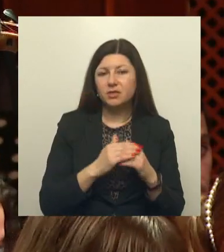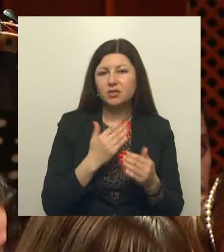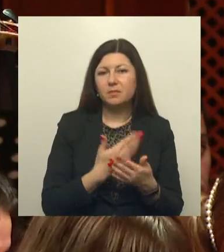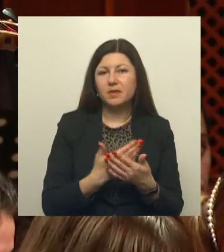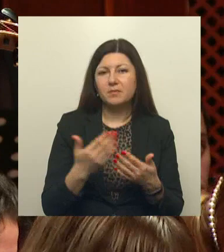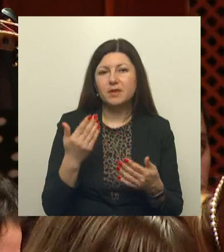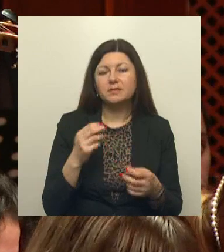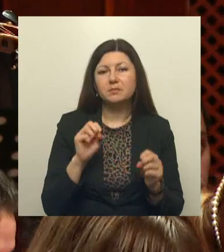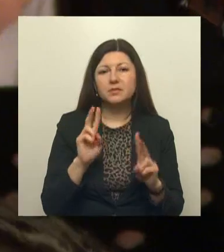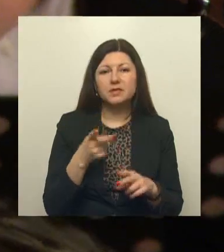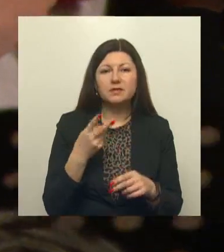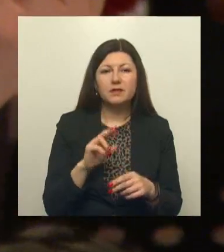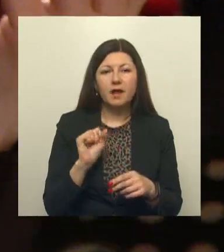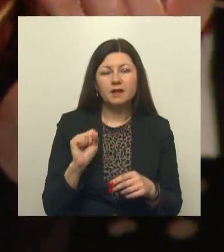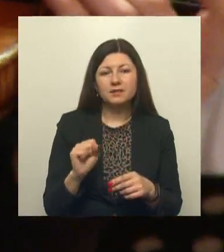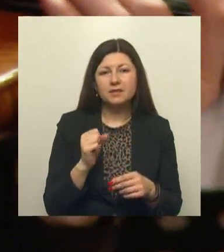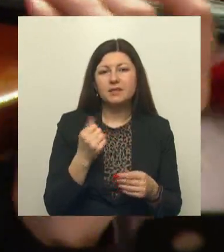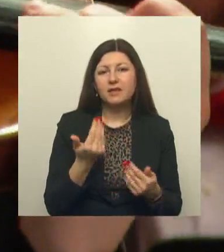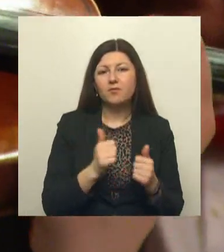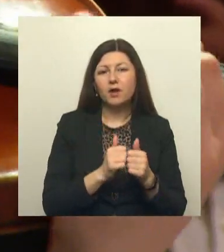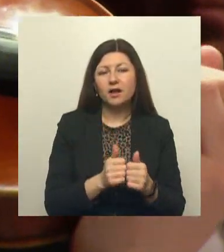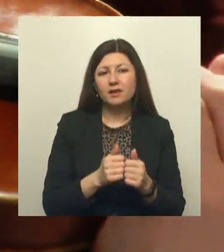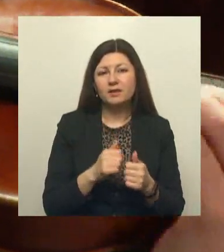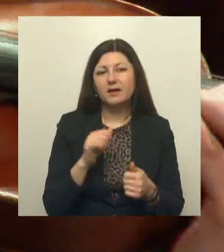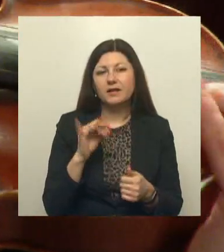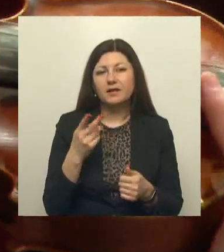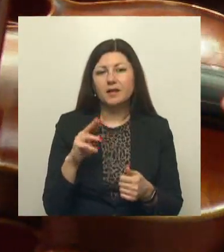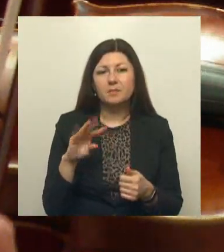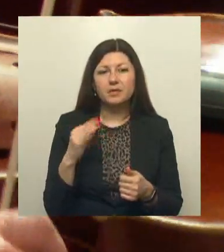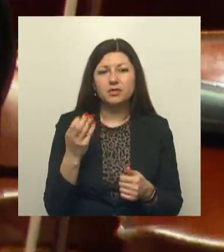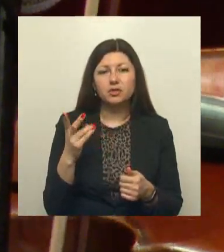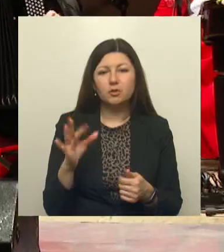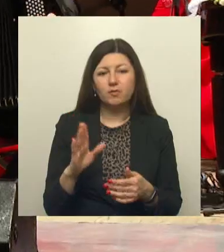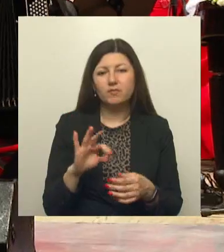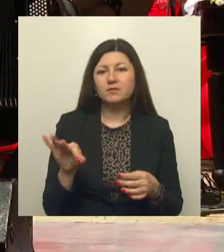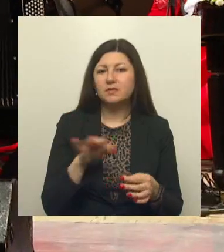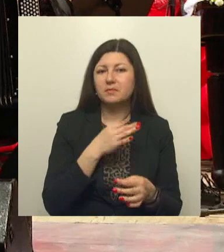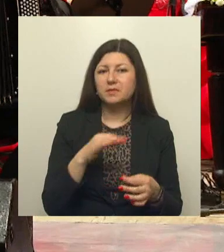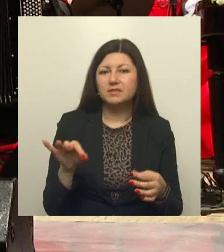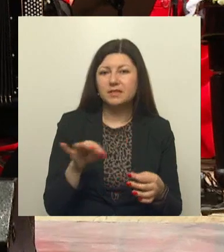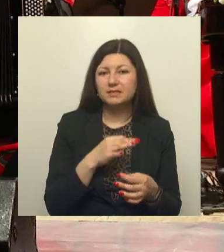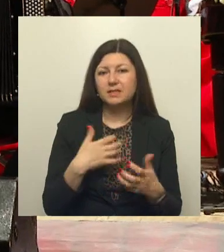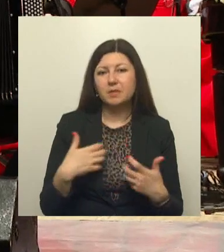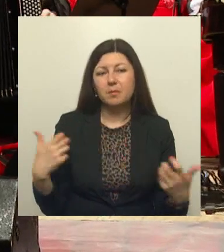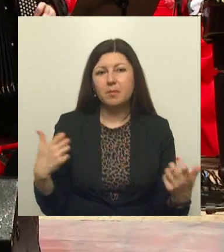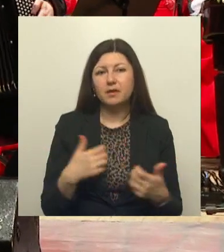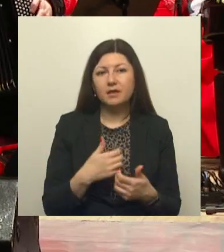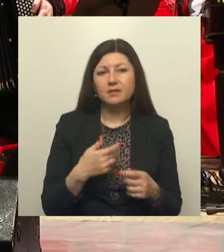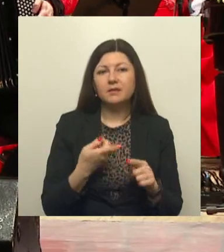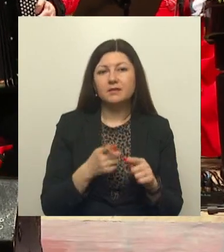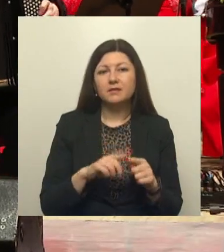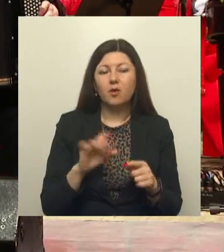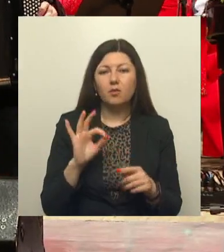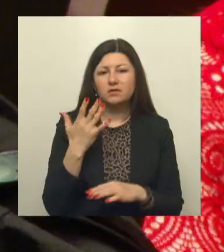для Александра его коллега Илья Мещенков написал ирландское скерцо для баяна и скрипки Билли Тортон. В основе кельтская легенда о древе